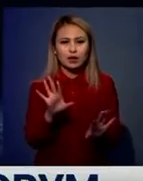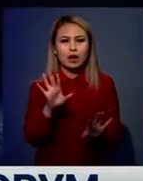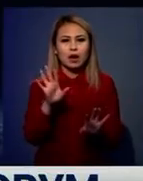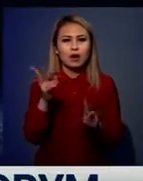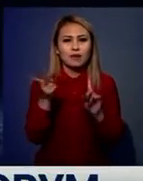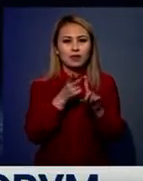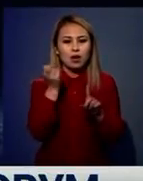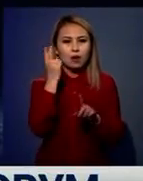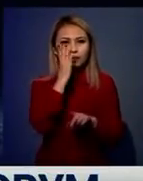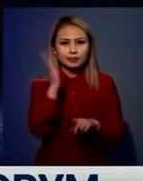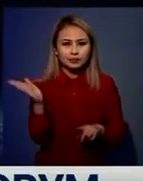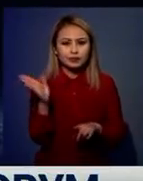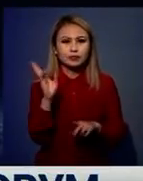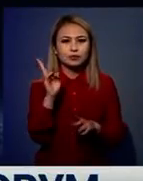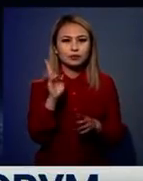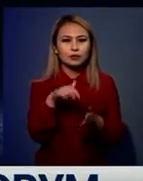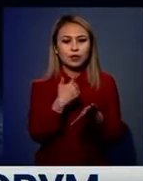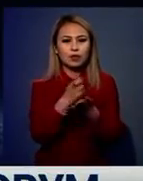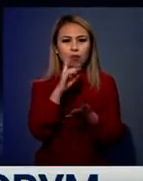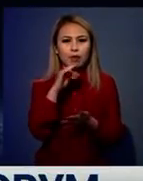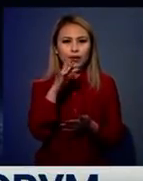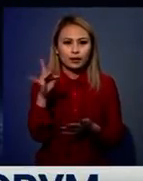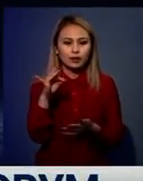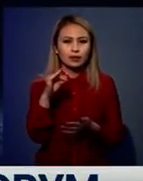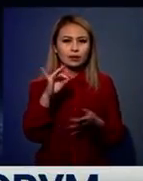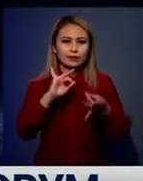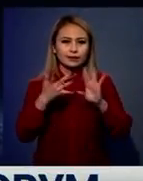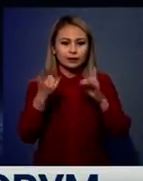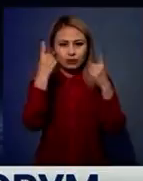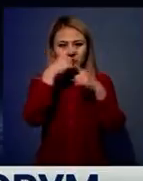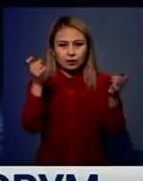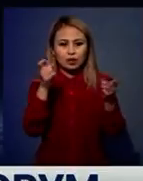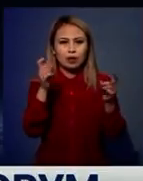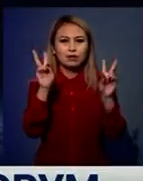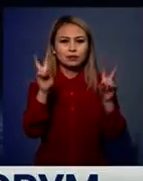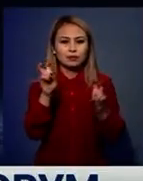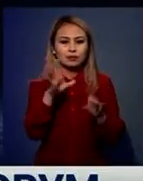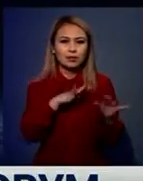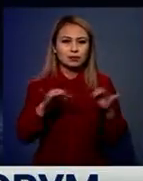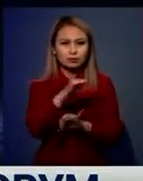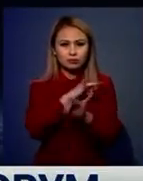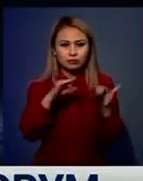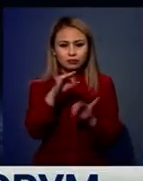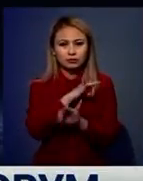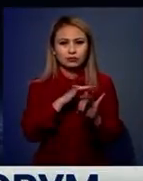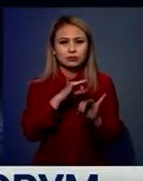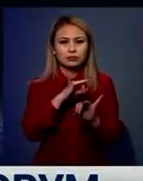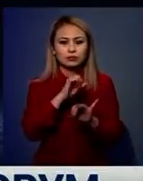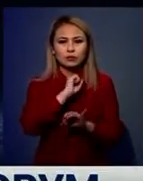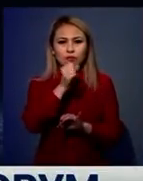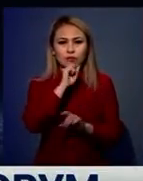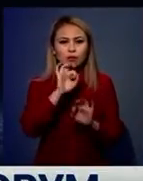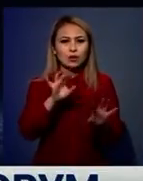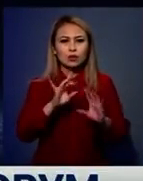екінші жартысында беделі артып келе жатқан блогерлер мен әлеуметтік желі тақырыптары көтерілді. Ардагер тілшілердің